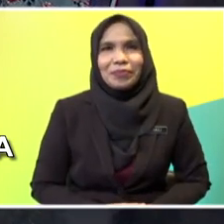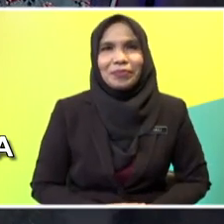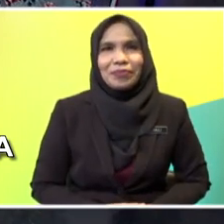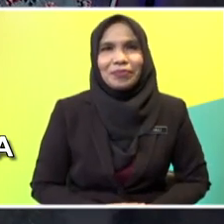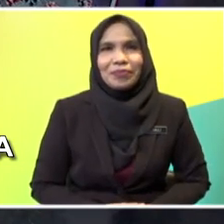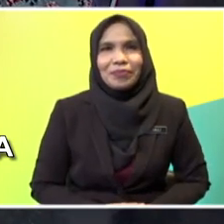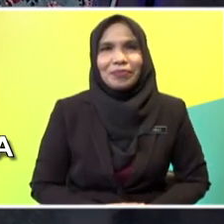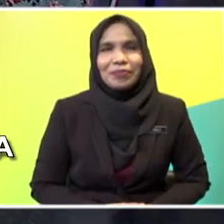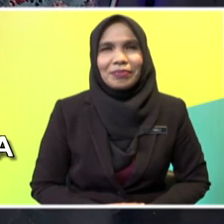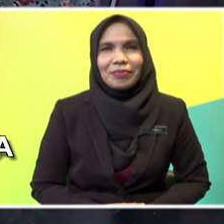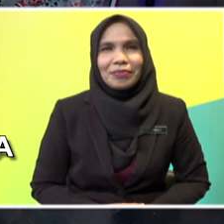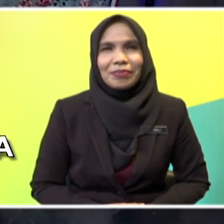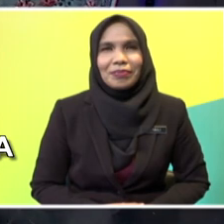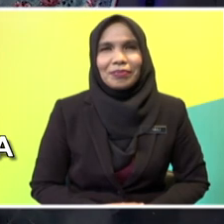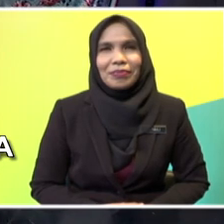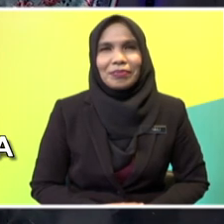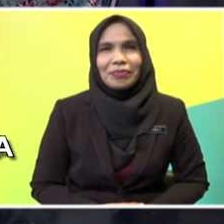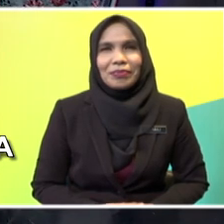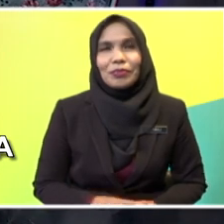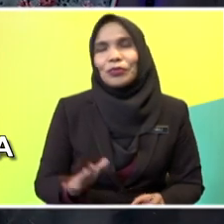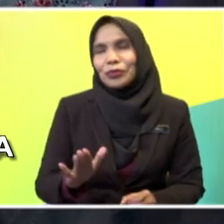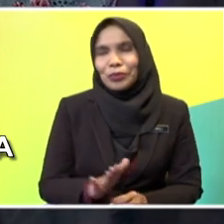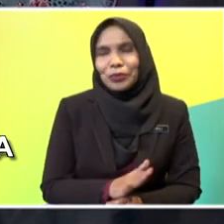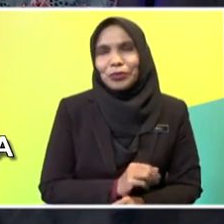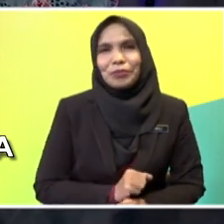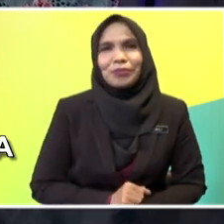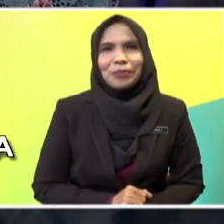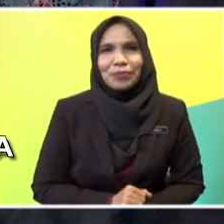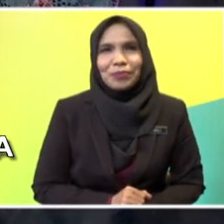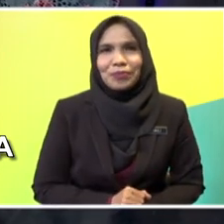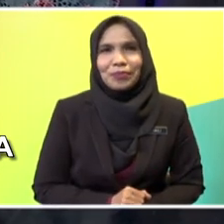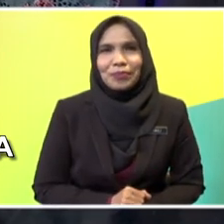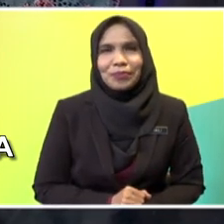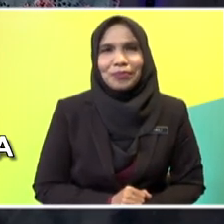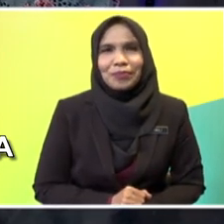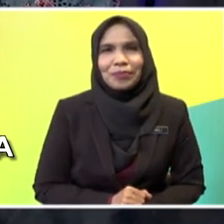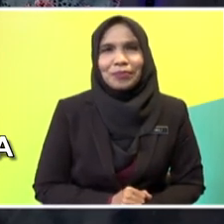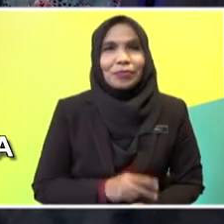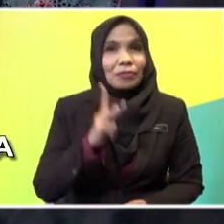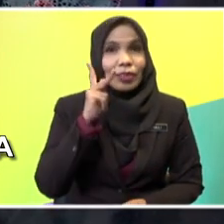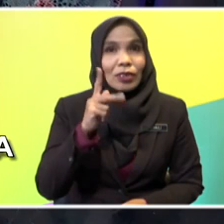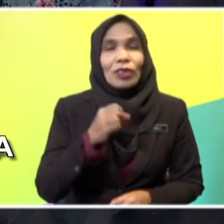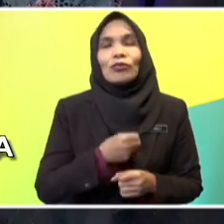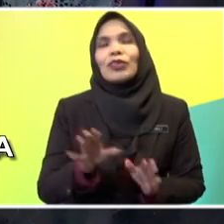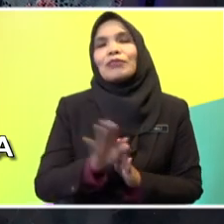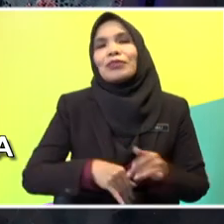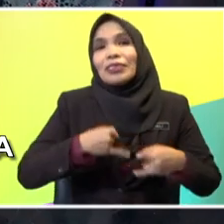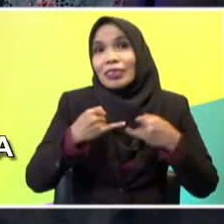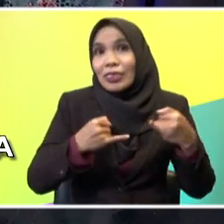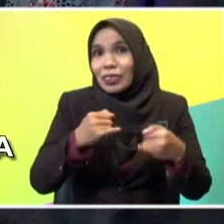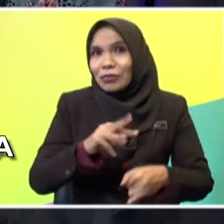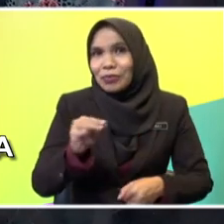Sebab Kak Rina sangat faham. Okey, terima kasihlah cikgu. Nampaknya Kak Rina berjaya ya murid-murid. Baik, seterusnya